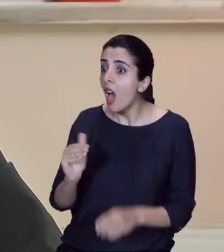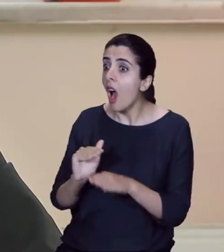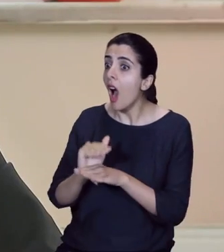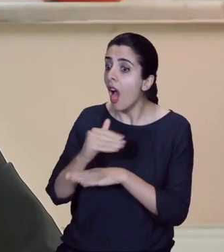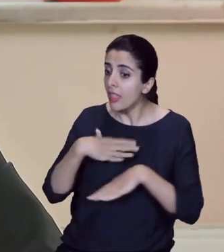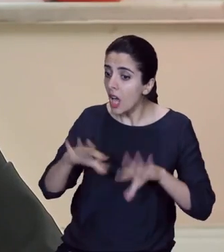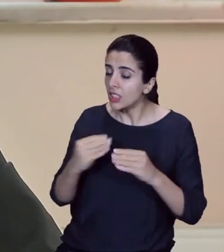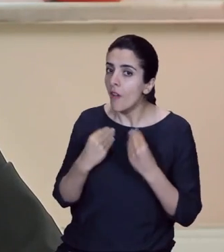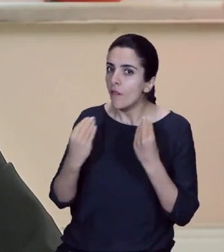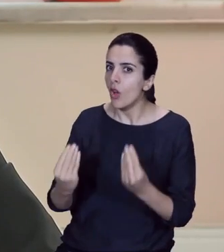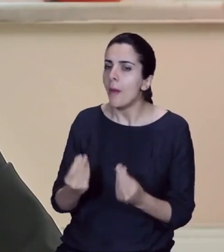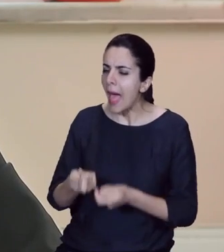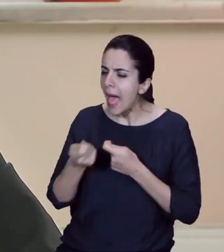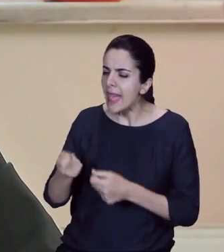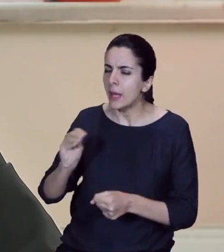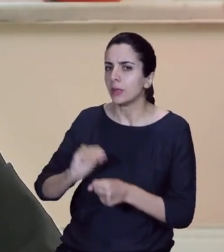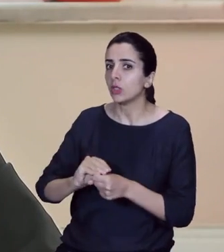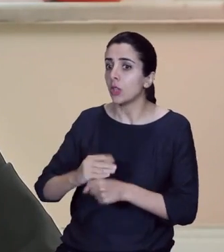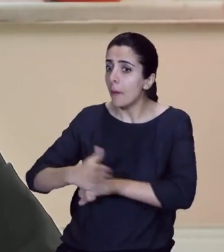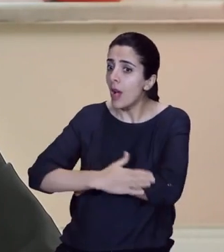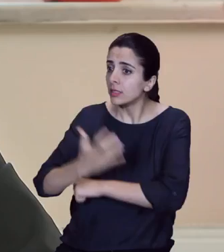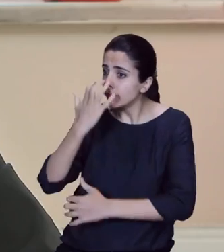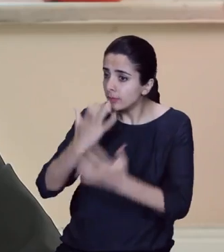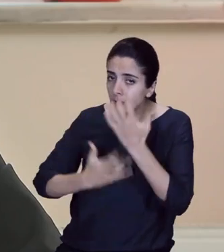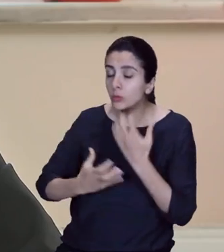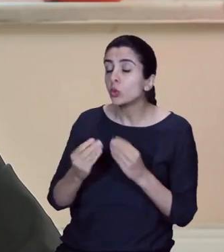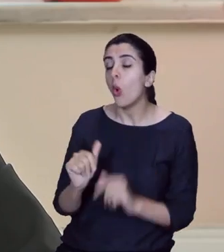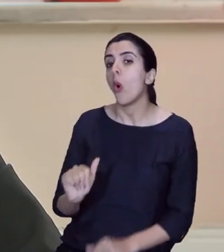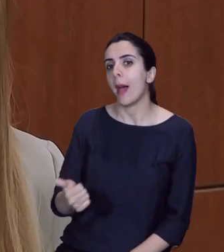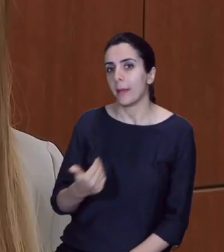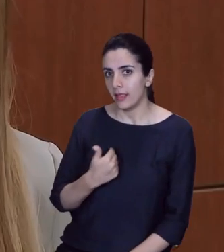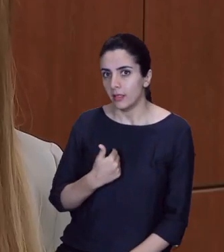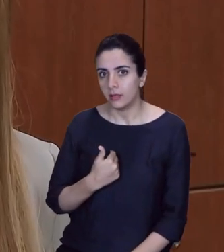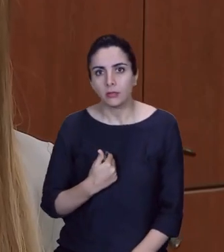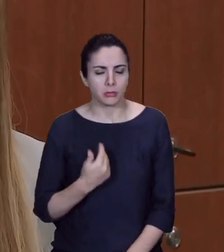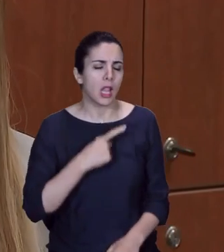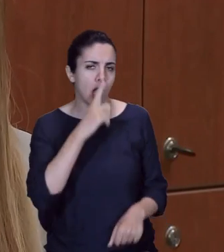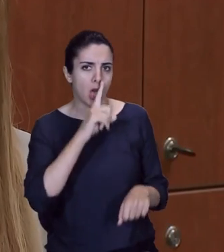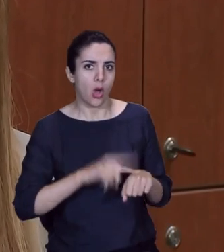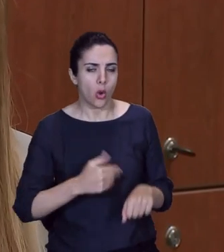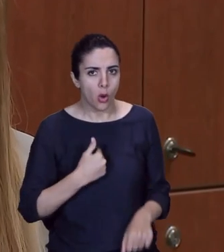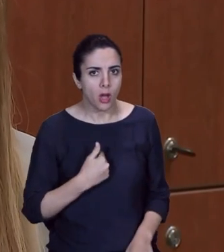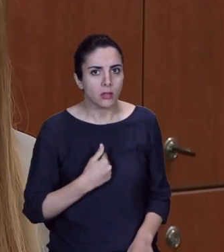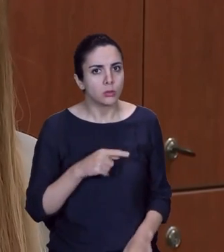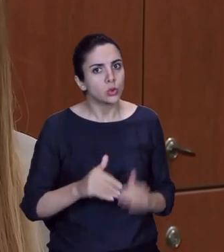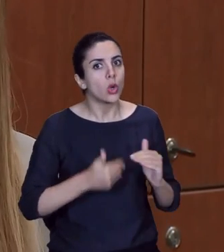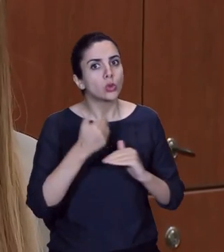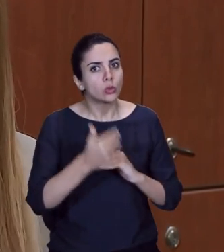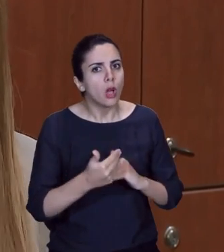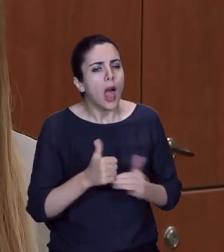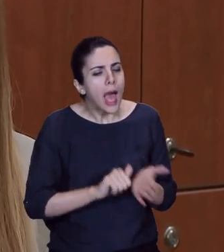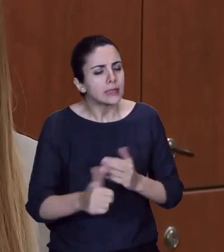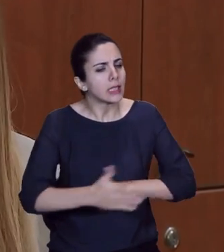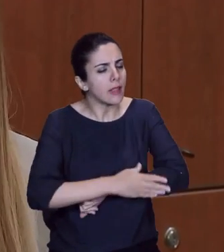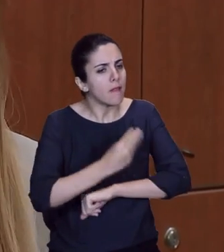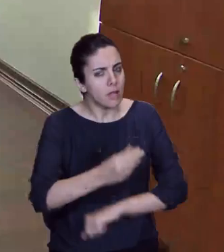hayata hazırlamak, özellikle eğitimler açısından bağışçılarımızın katkılarına çok önem veriyoruz. Bundan eminim. Siz de bundan sonra elimden gelen